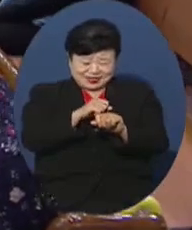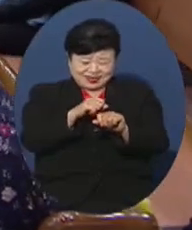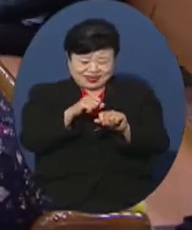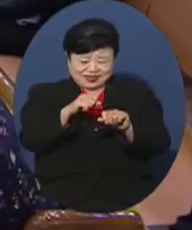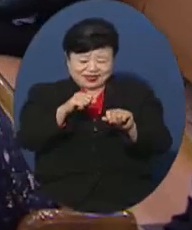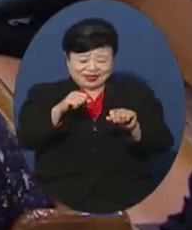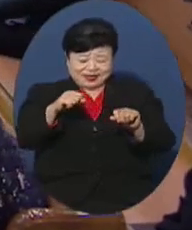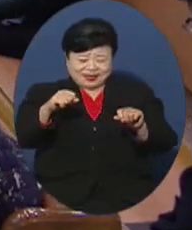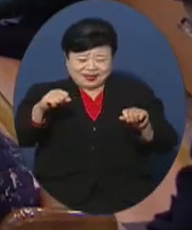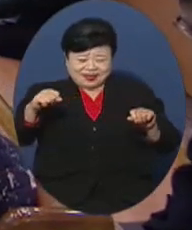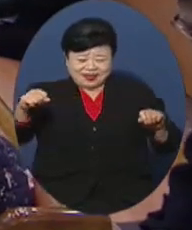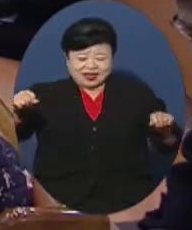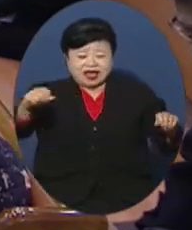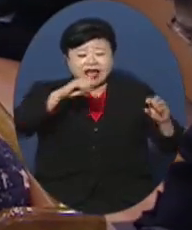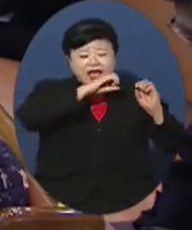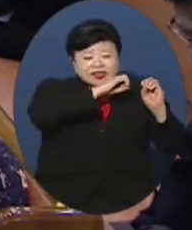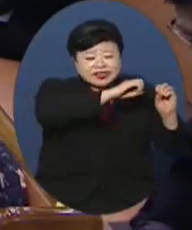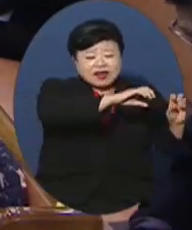은혜